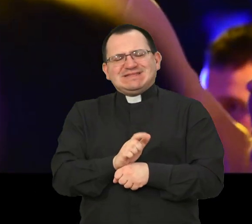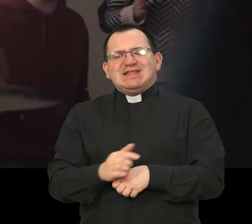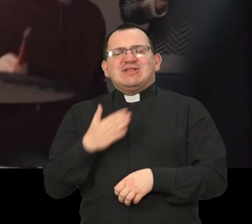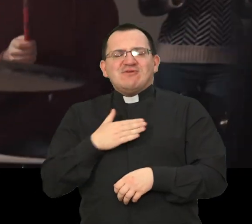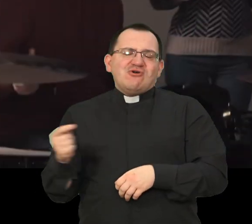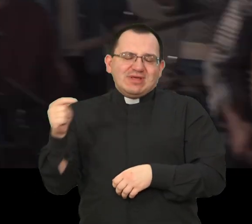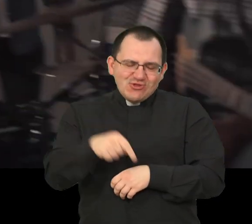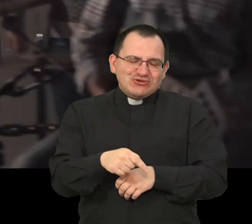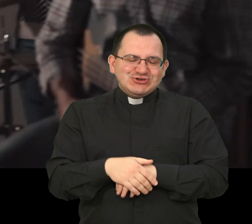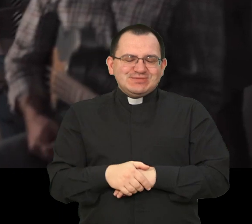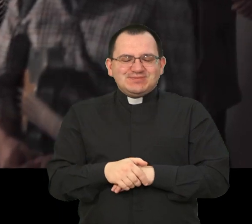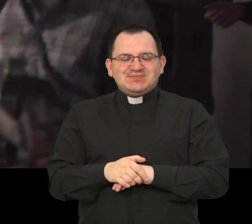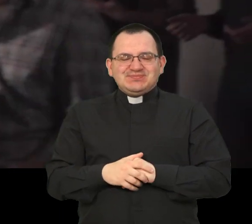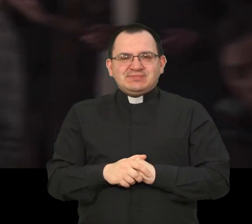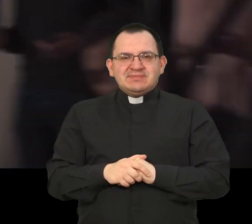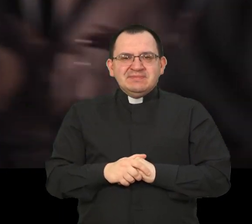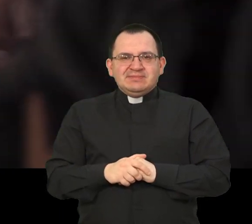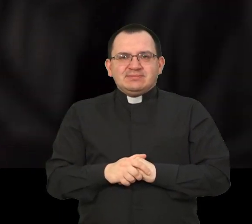izlazak.